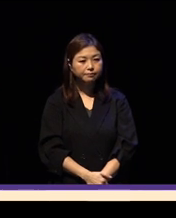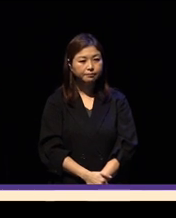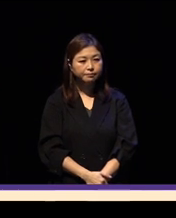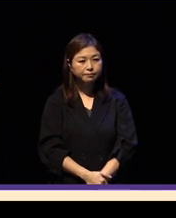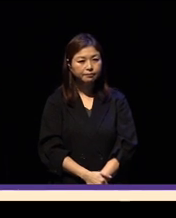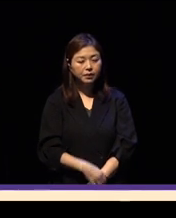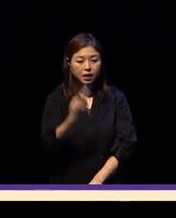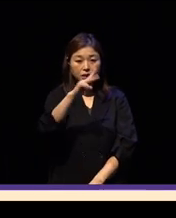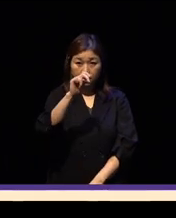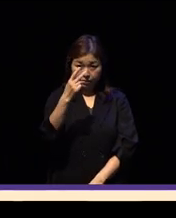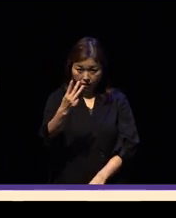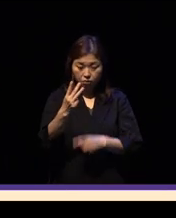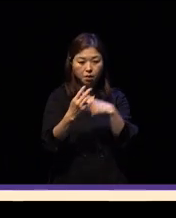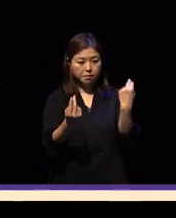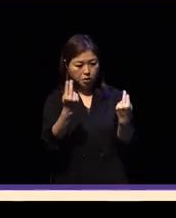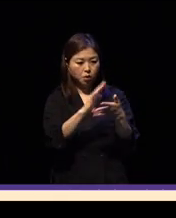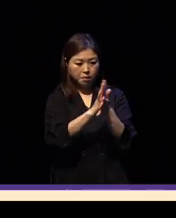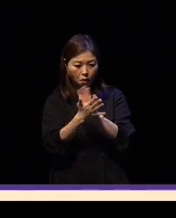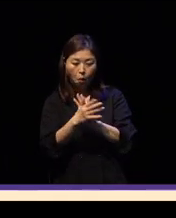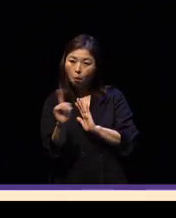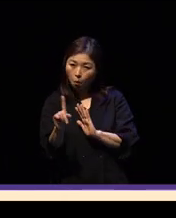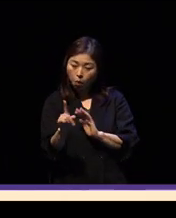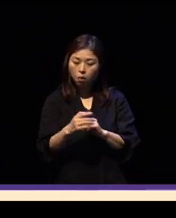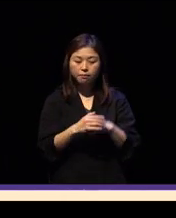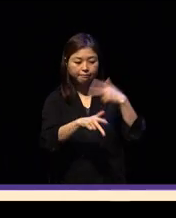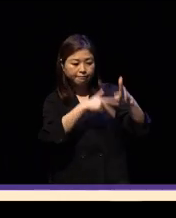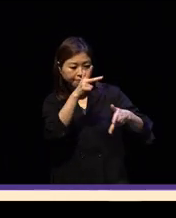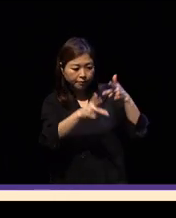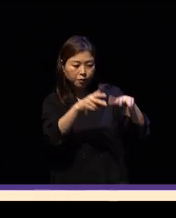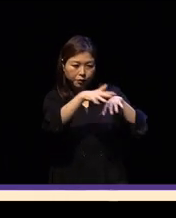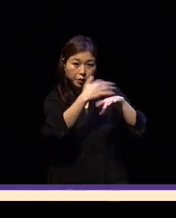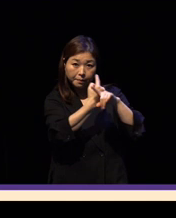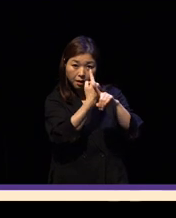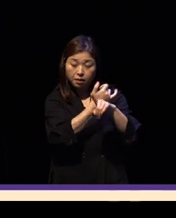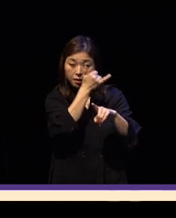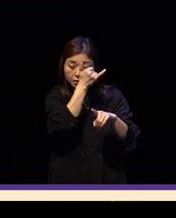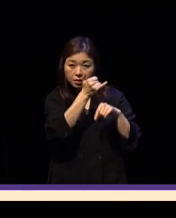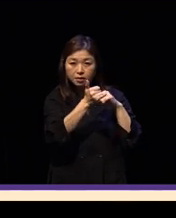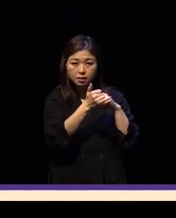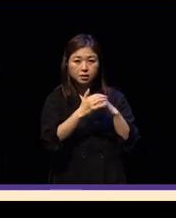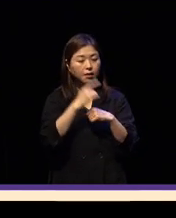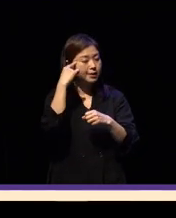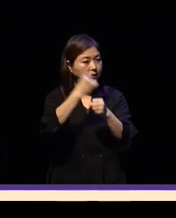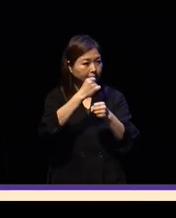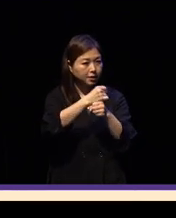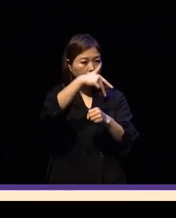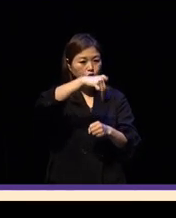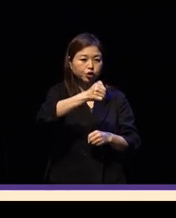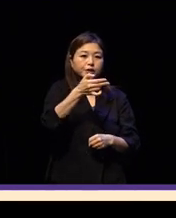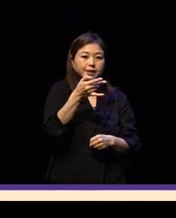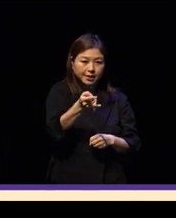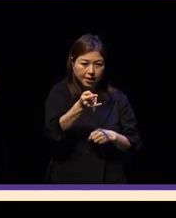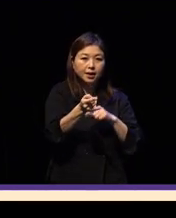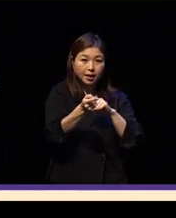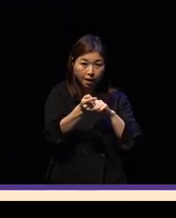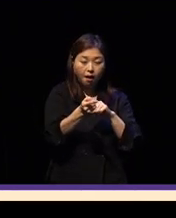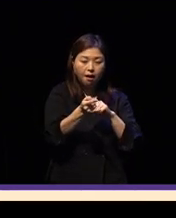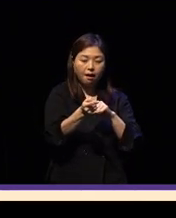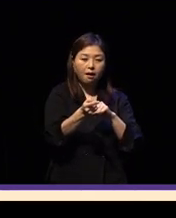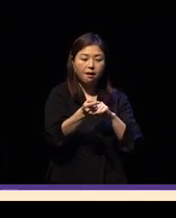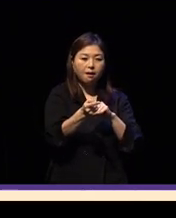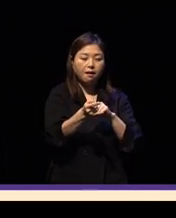23년에 비해서 가장 크게 달라진 점은 이제 사업구조 개편과 함께 창작 주최라는 그렇게 사업이 새롭게